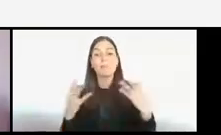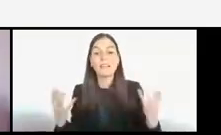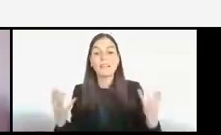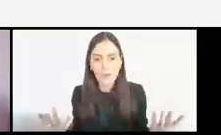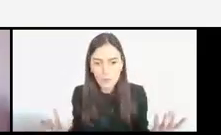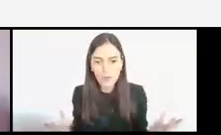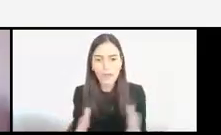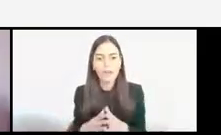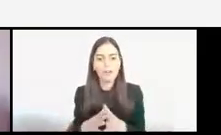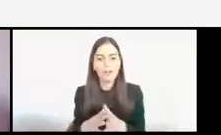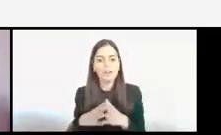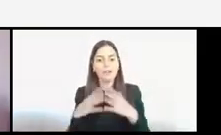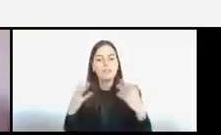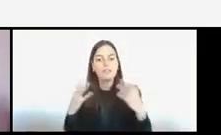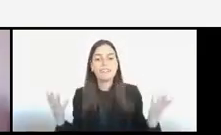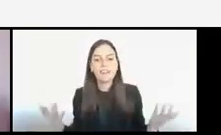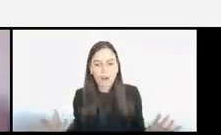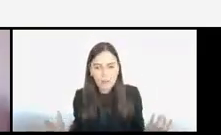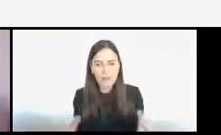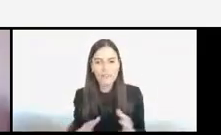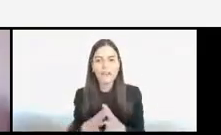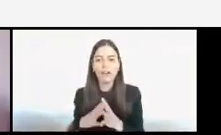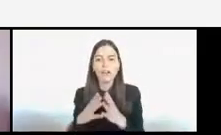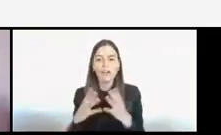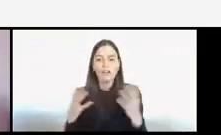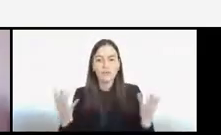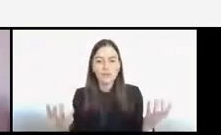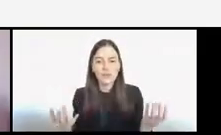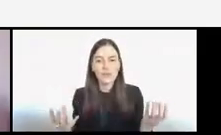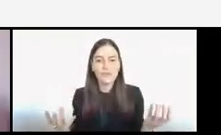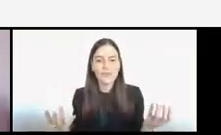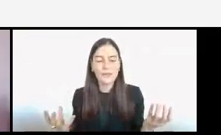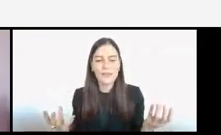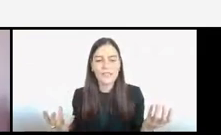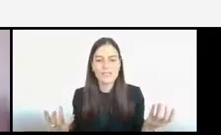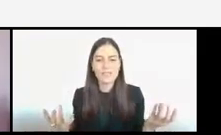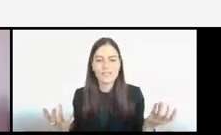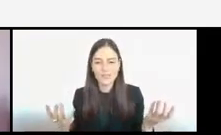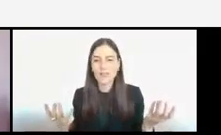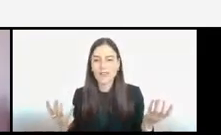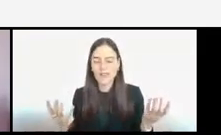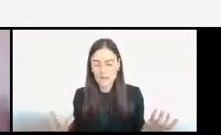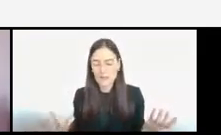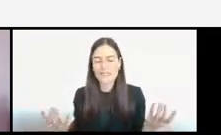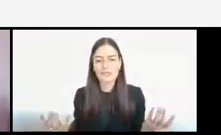dire, premium dans des grandes villes ou